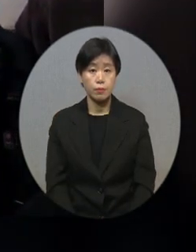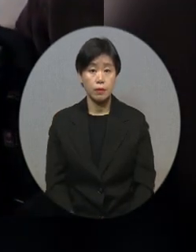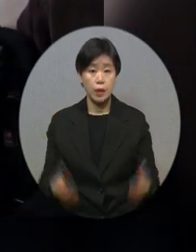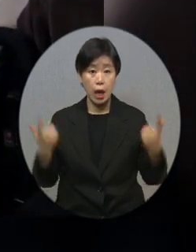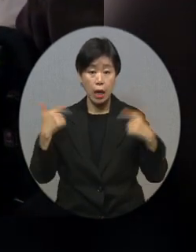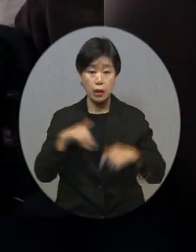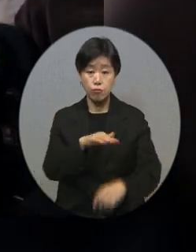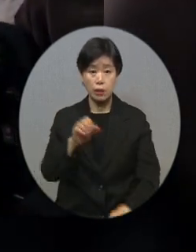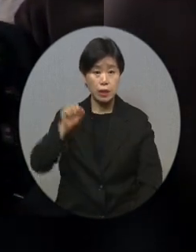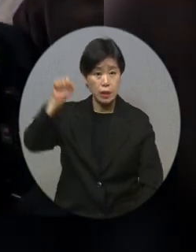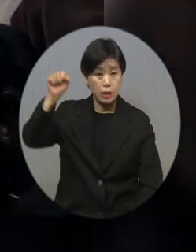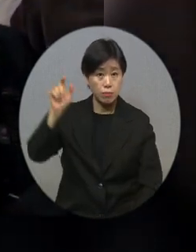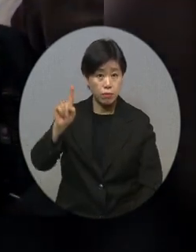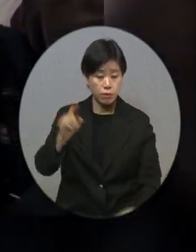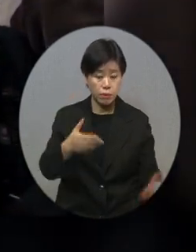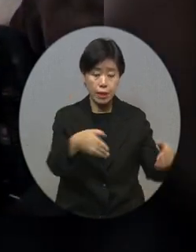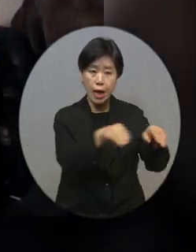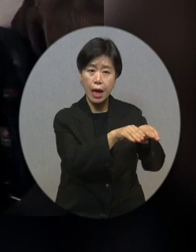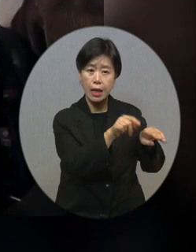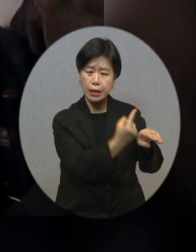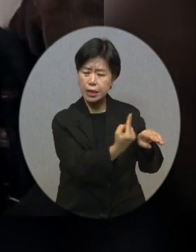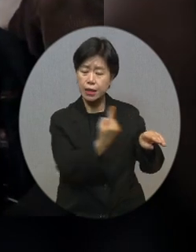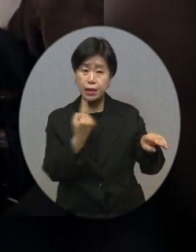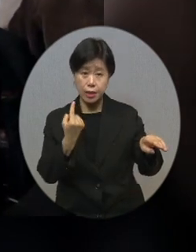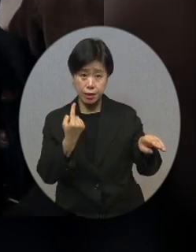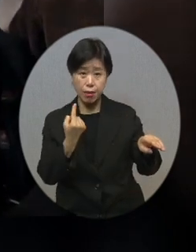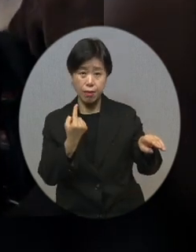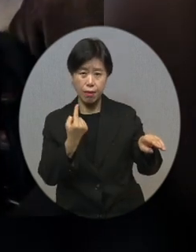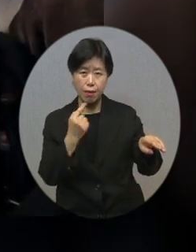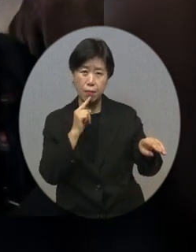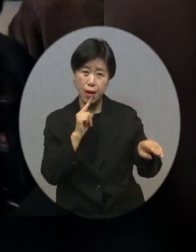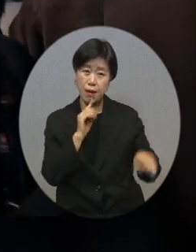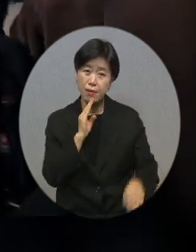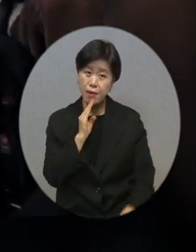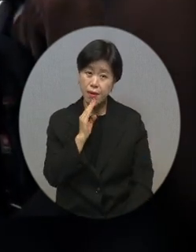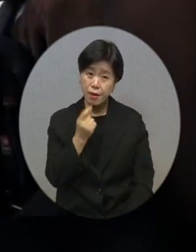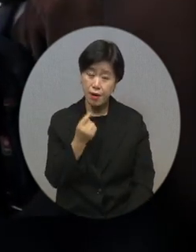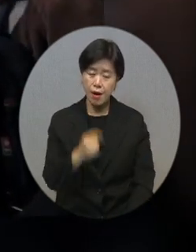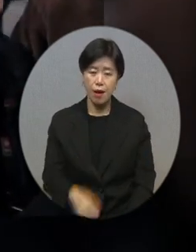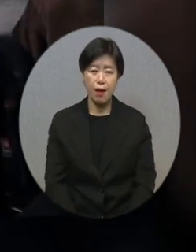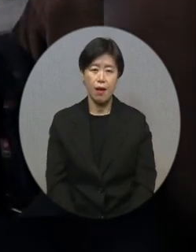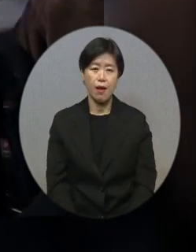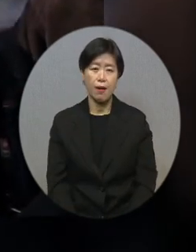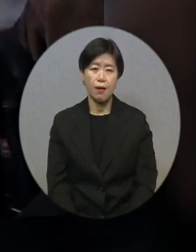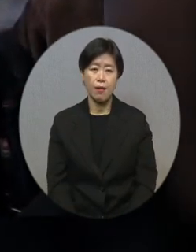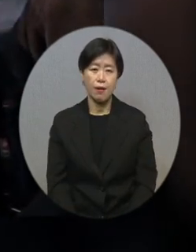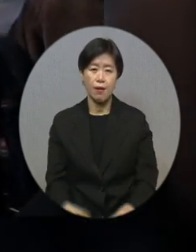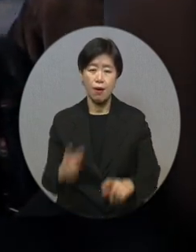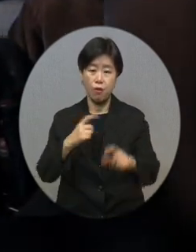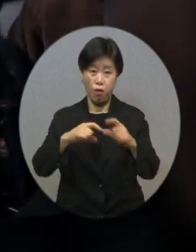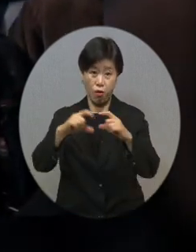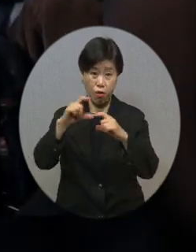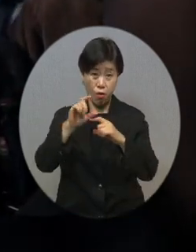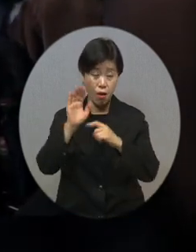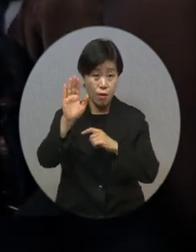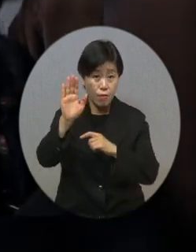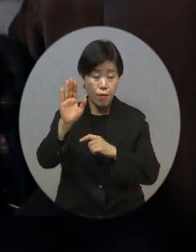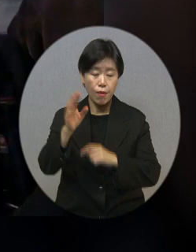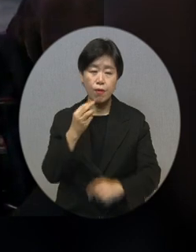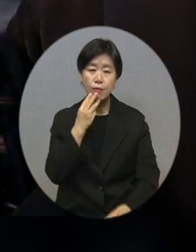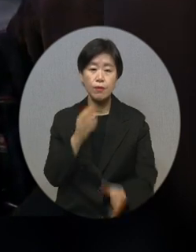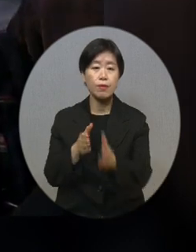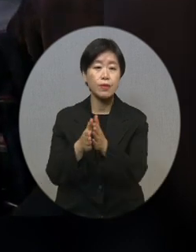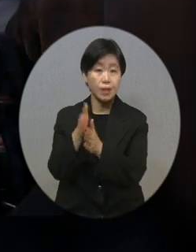탈시설 관련된 거잖아요. 그래서 그런 것들로 인해서 조금 더 다양하게 많이 이제